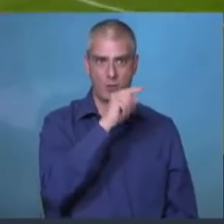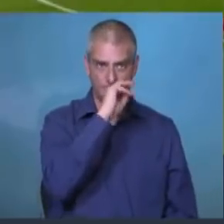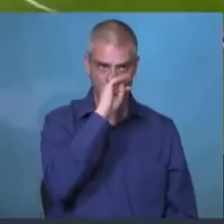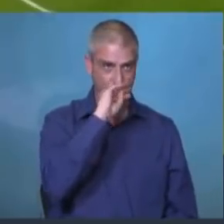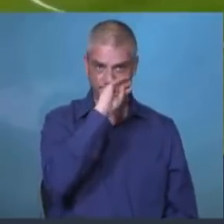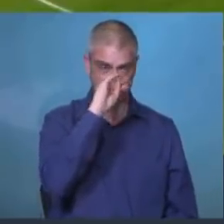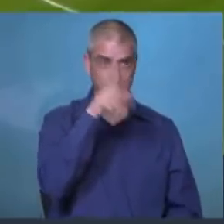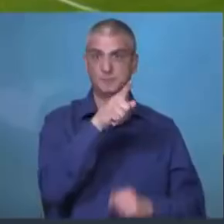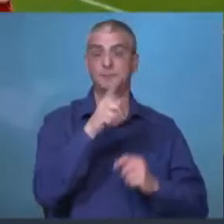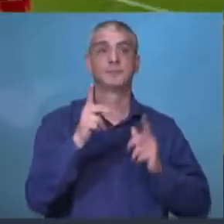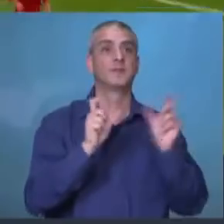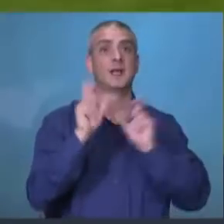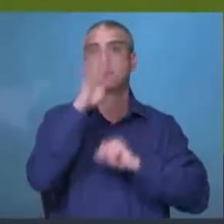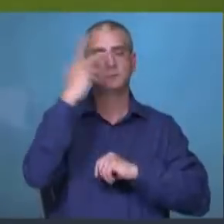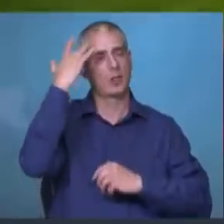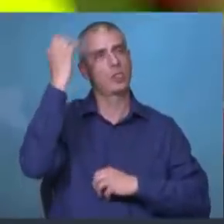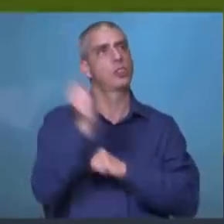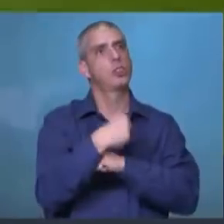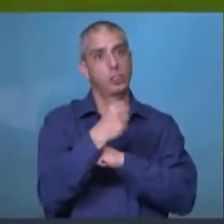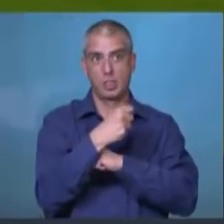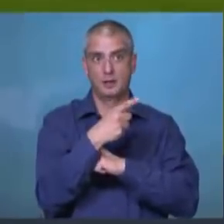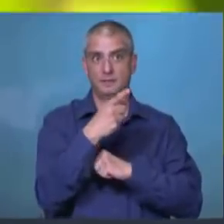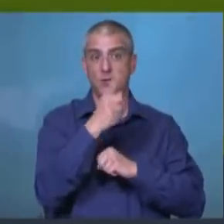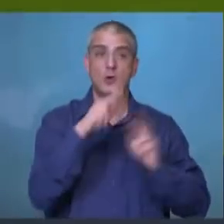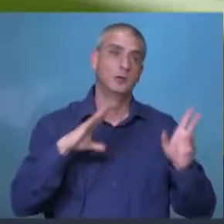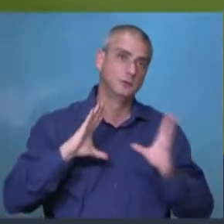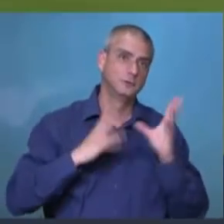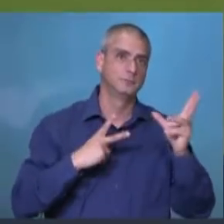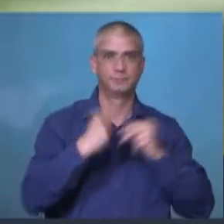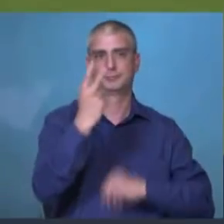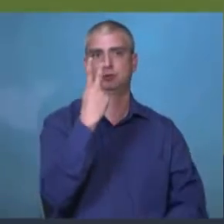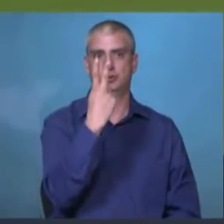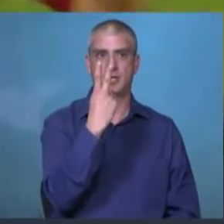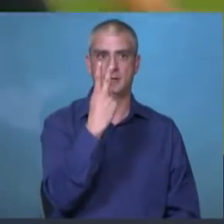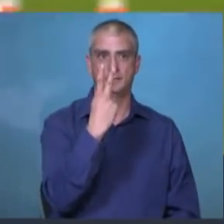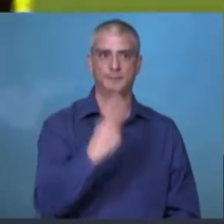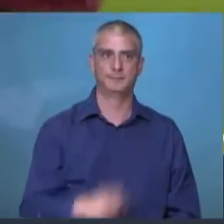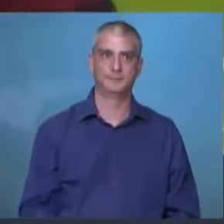ברצלונה חלמה, וארנולד מצא את אוריגי שהשלים אף הוא צמד.